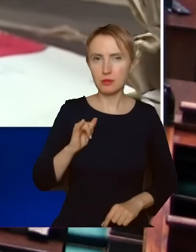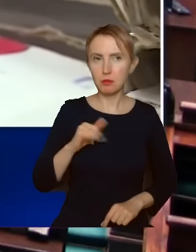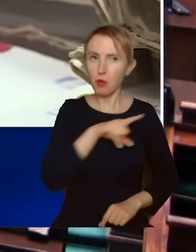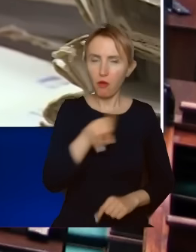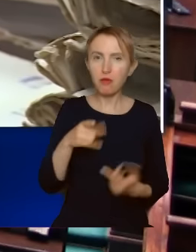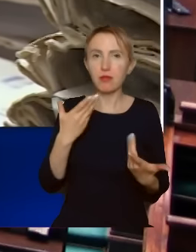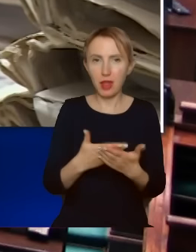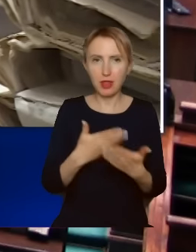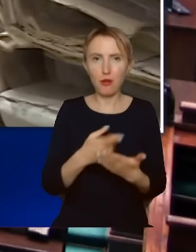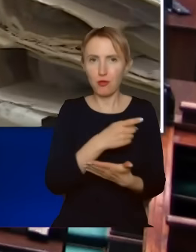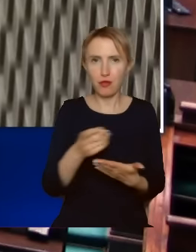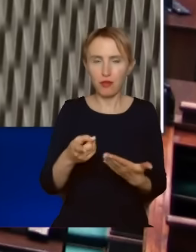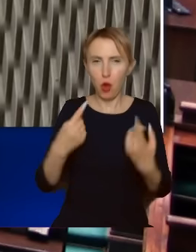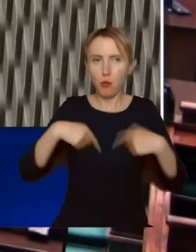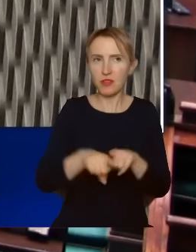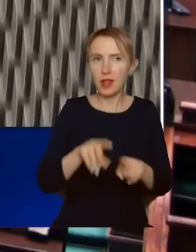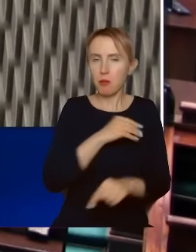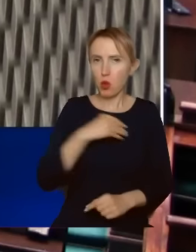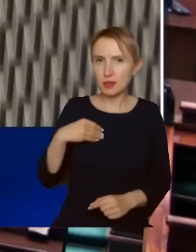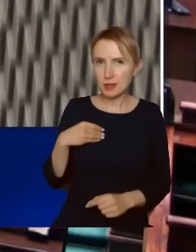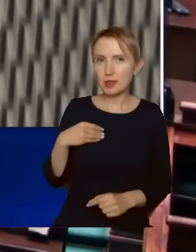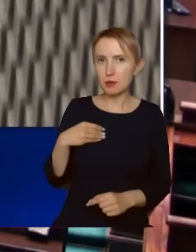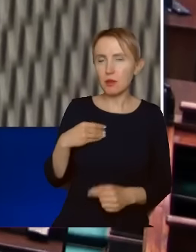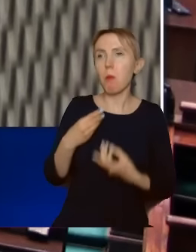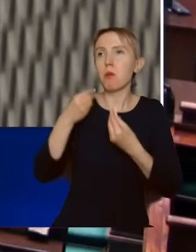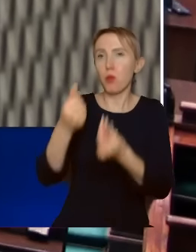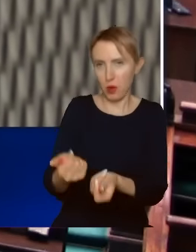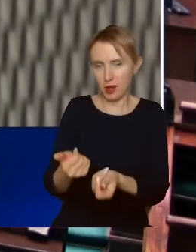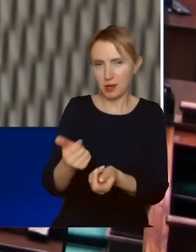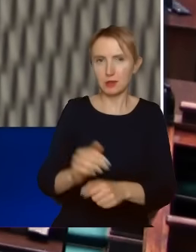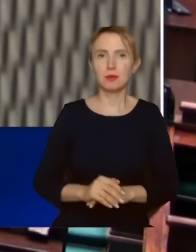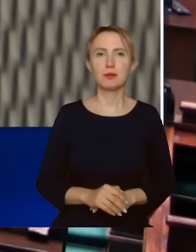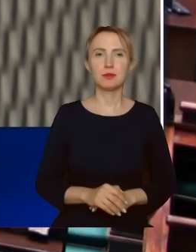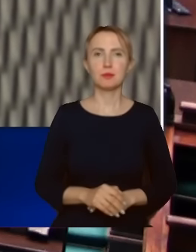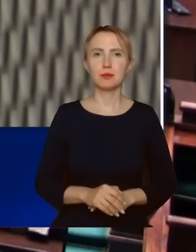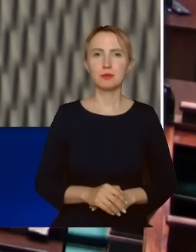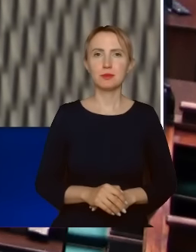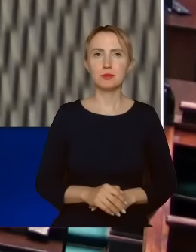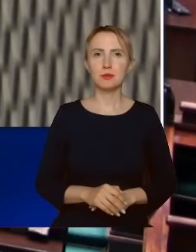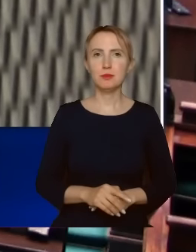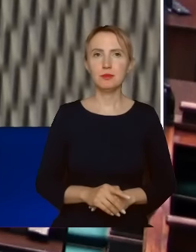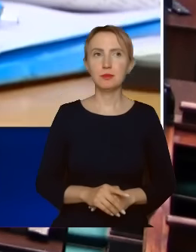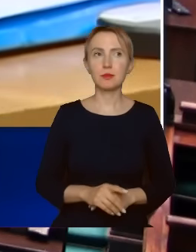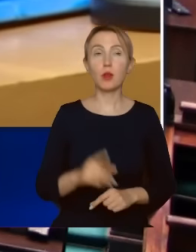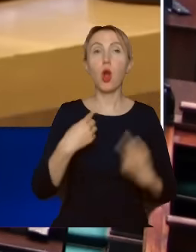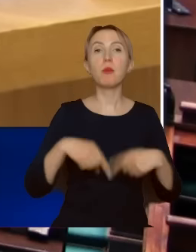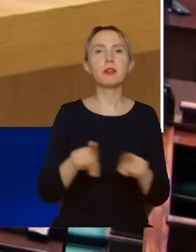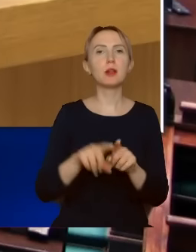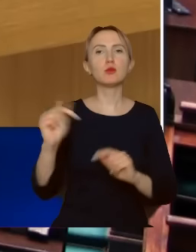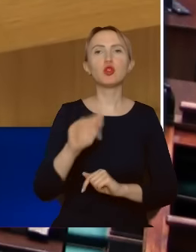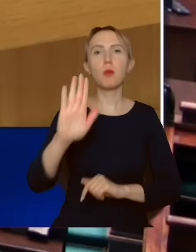państwa obywatele Rzeczypospolitej Polskiej utrzymują pewności że stają przed sądem